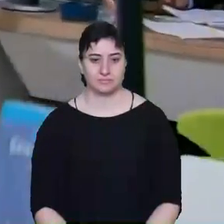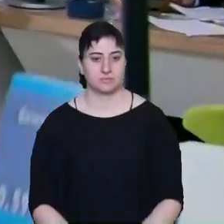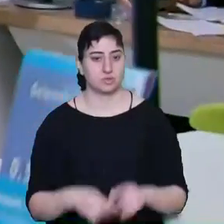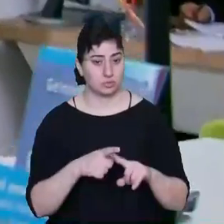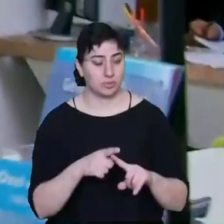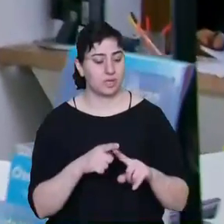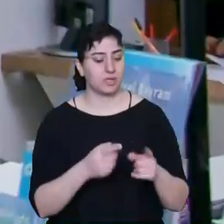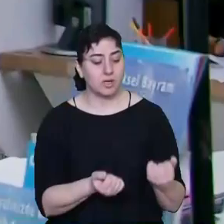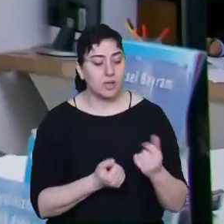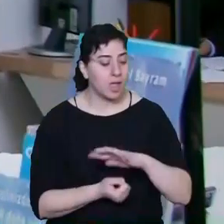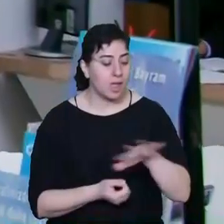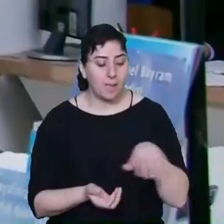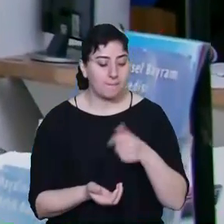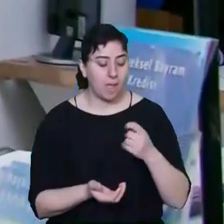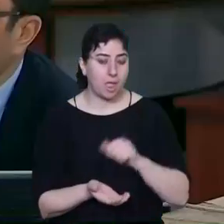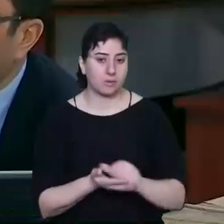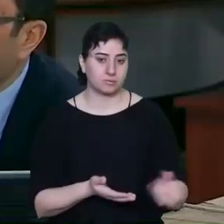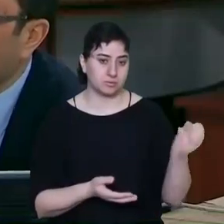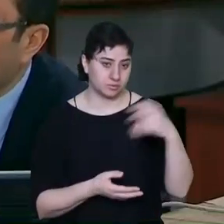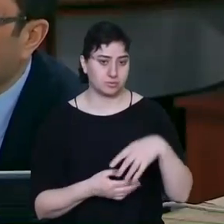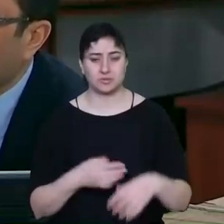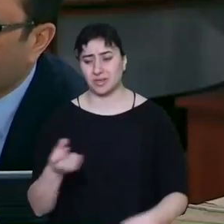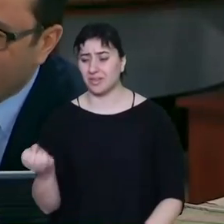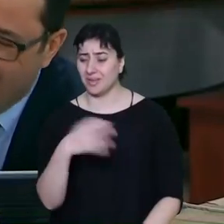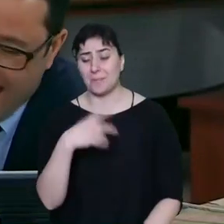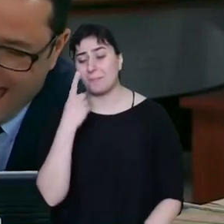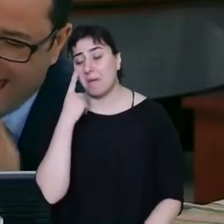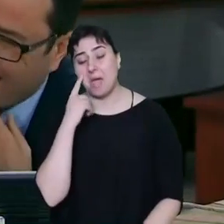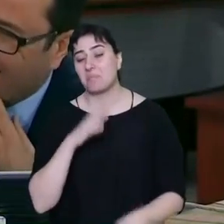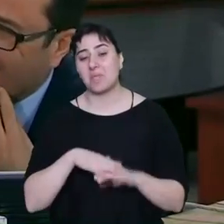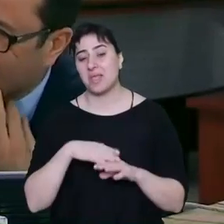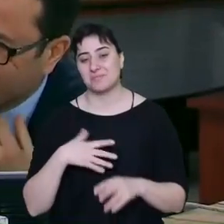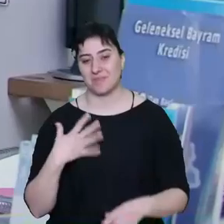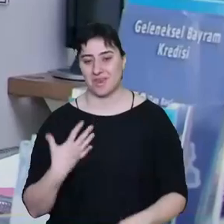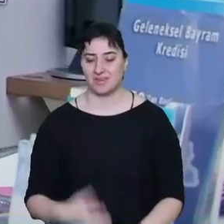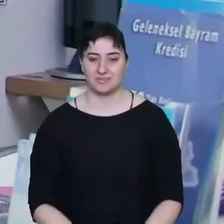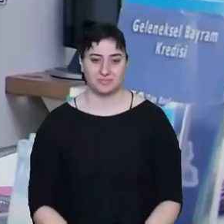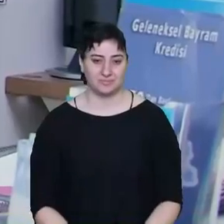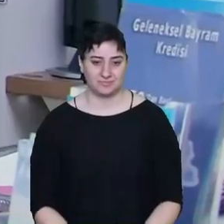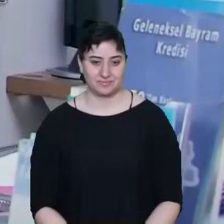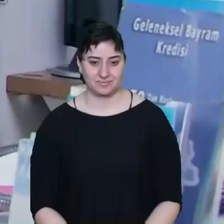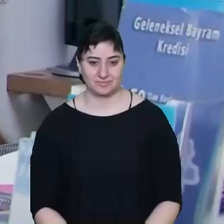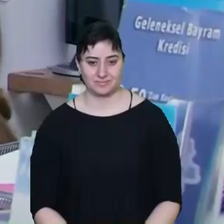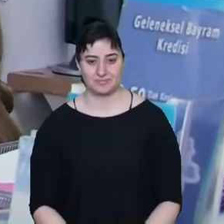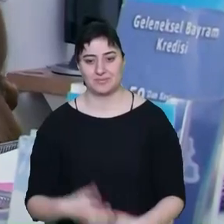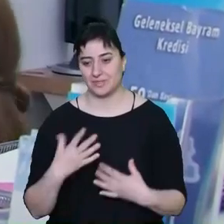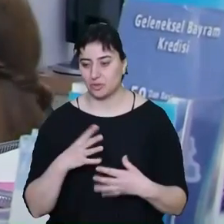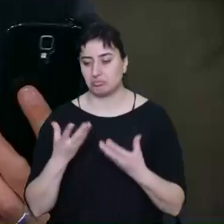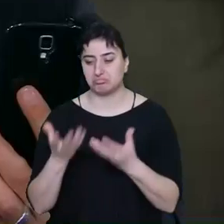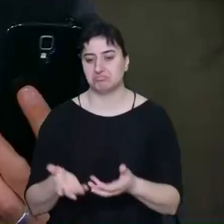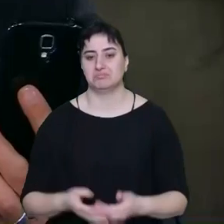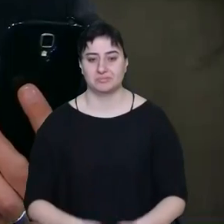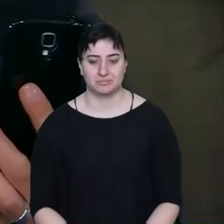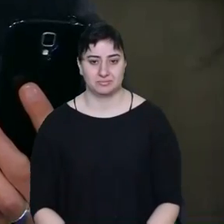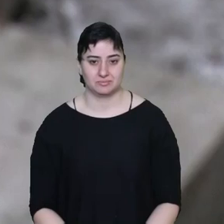Tuğba, kasandaki bütün paraları şuna doldur. Doldur ya, bakalım ne yapacak, merak ediyorum. Tamam Nurhan'cığım, Doldur,